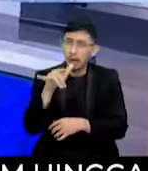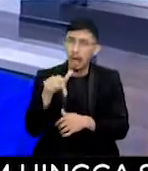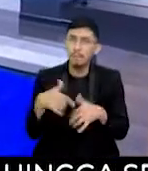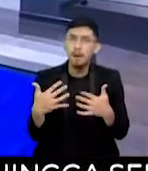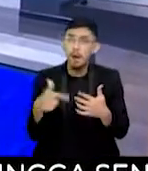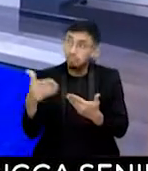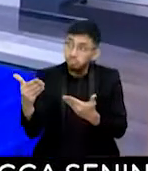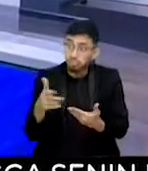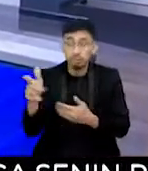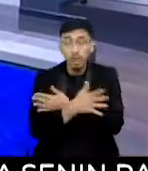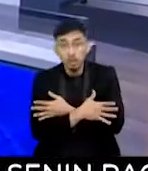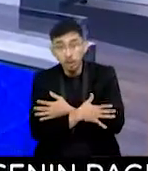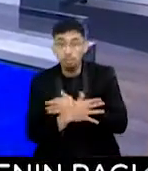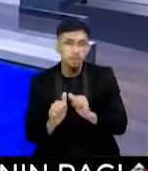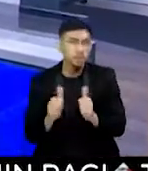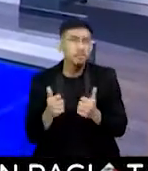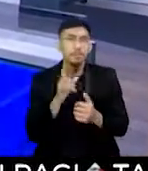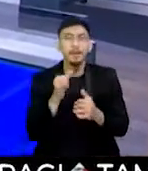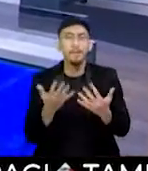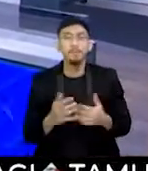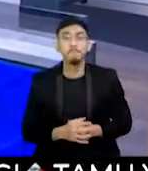bandara untuk menyambut kedatangan jenazah Eril?